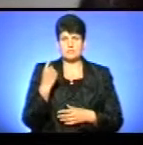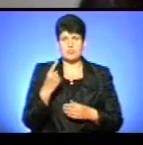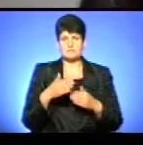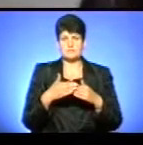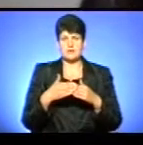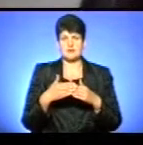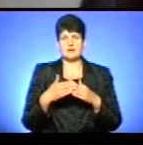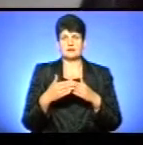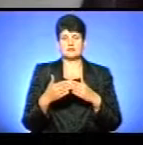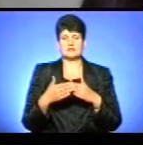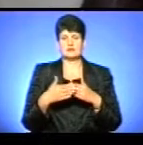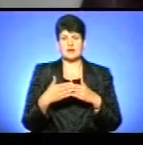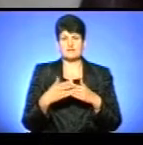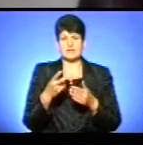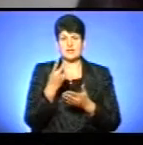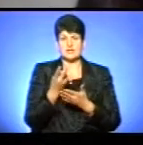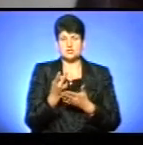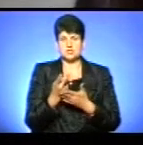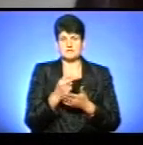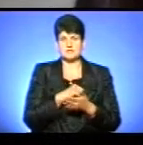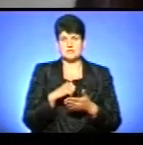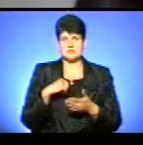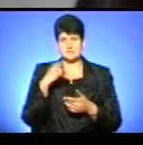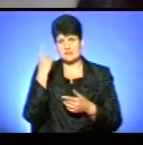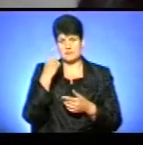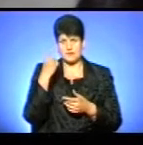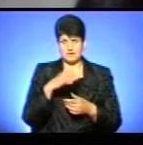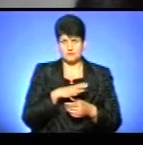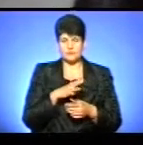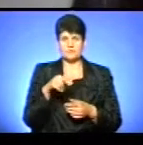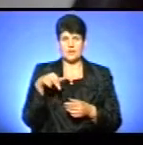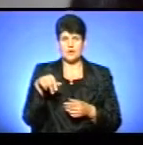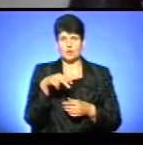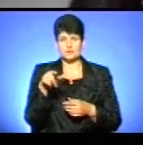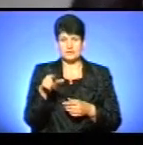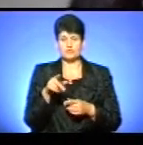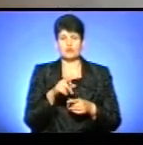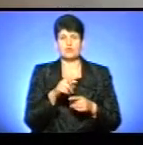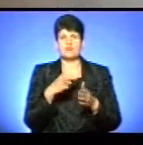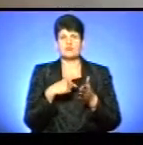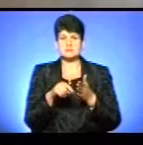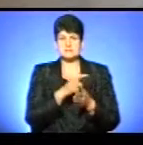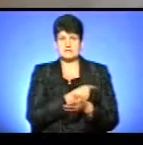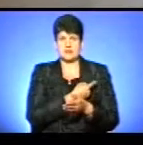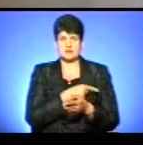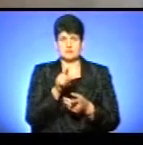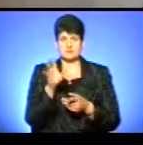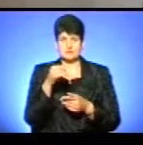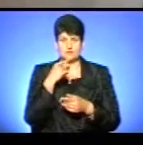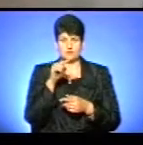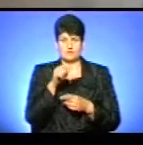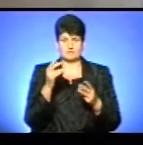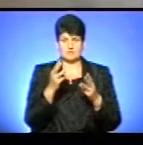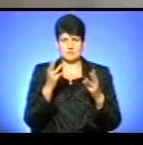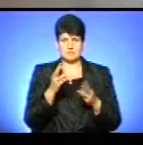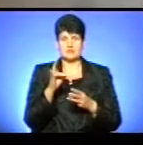він лежав. Як вже вибили двері, то він вже лежав сам, але він п'яний, бо він тут ходив, вже його випустили з лікарні. Всі говорять, що це він підпалив. І